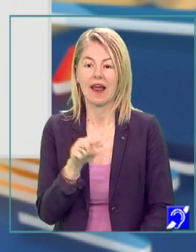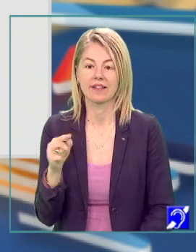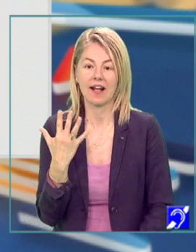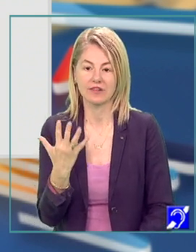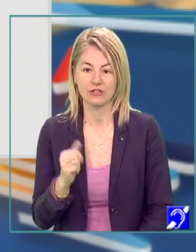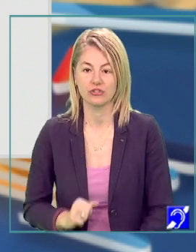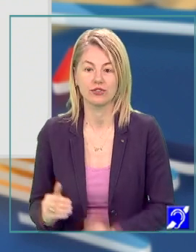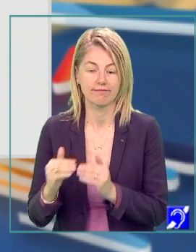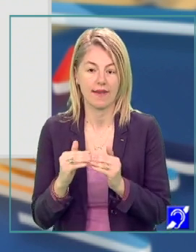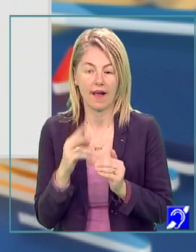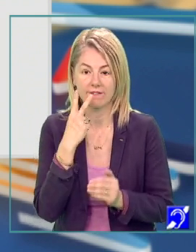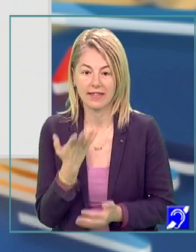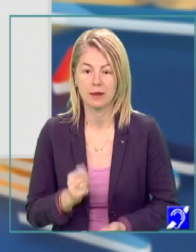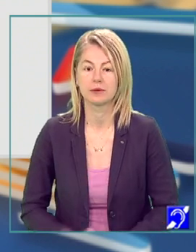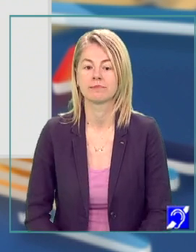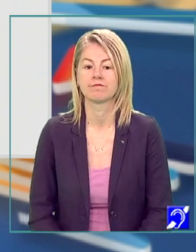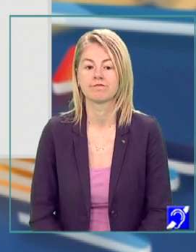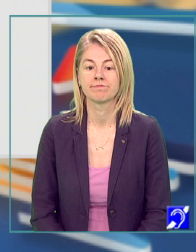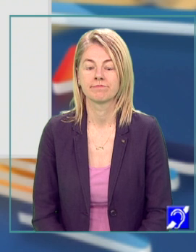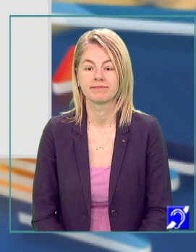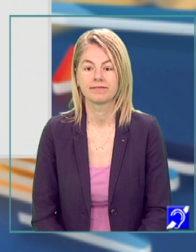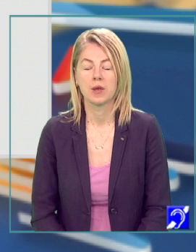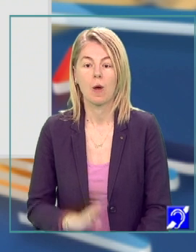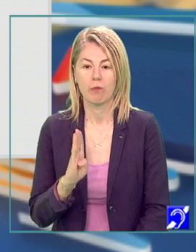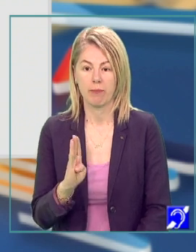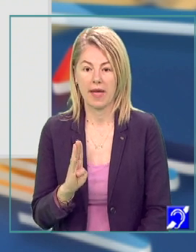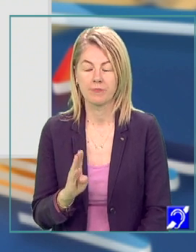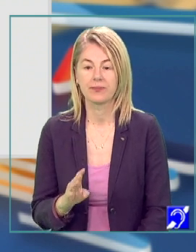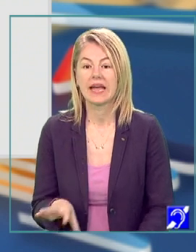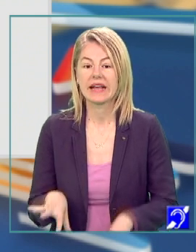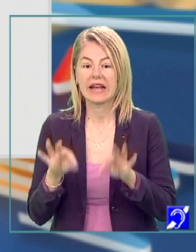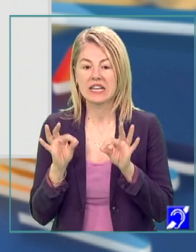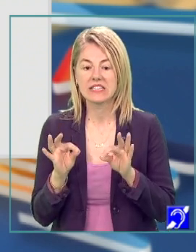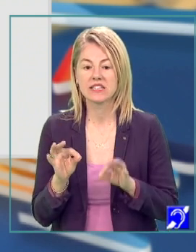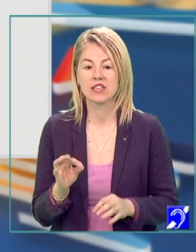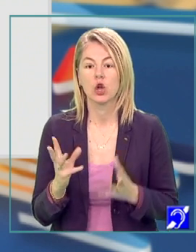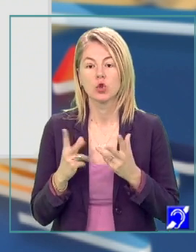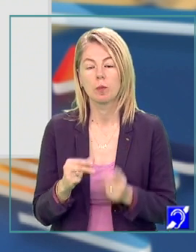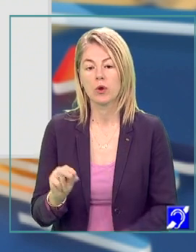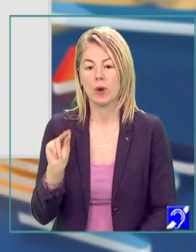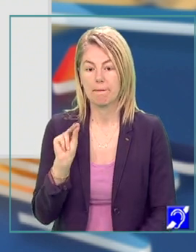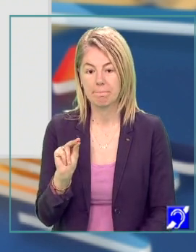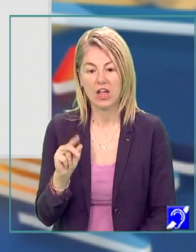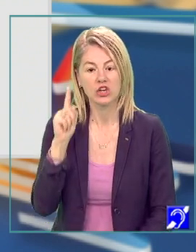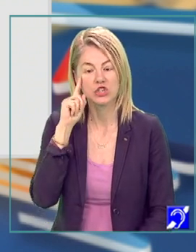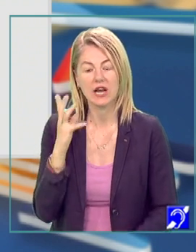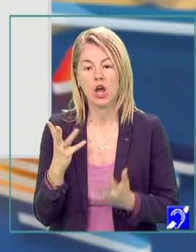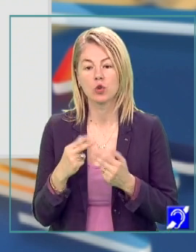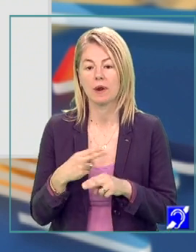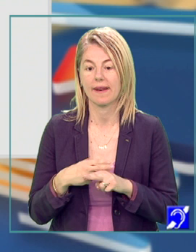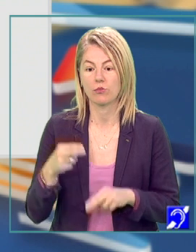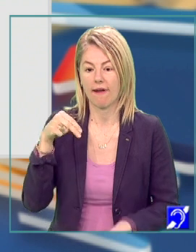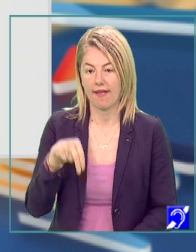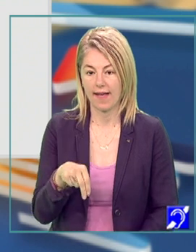egal cu 3 radical din 5. B. Determinați numărul prim p știind că